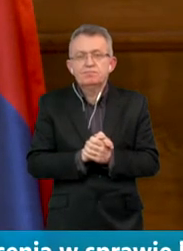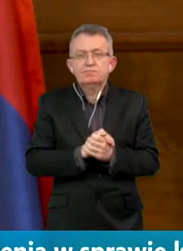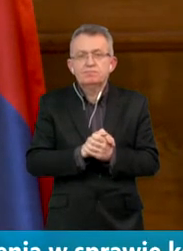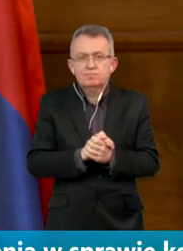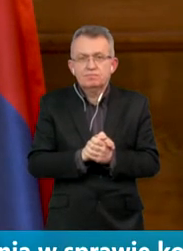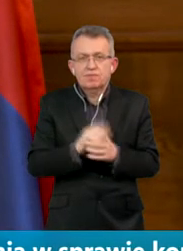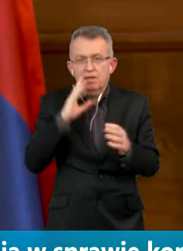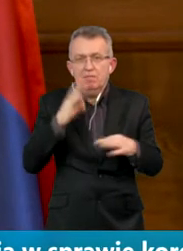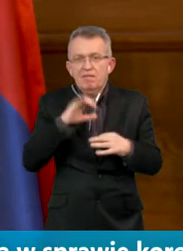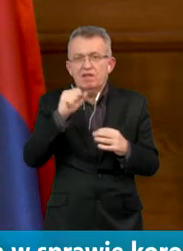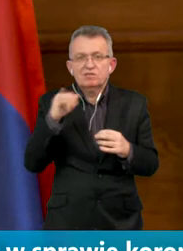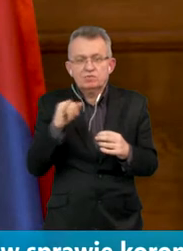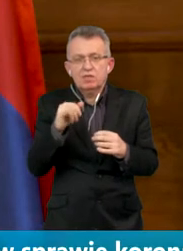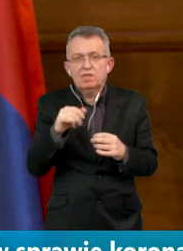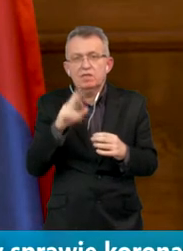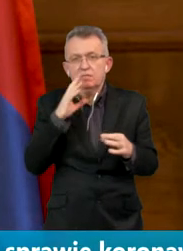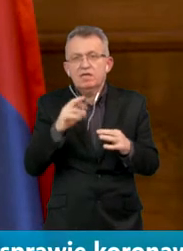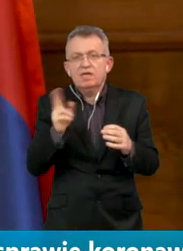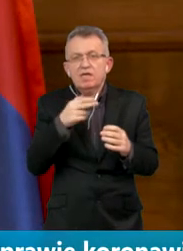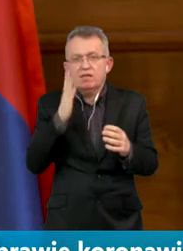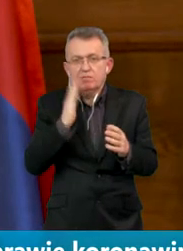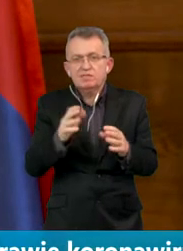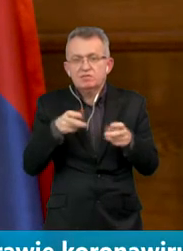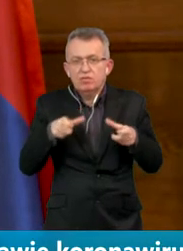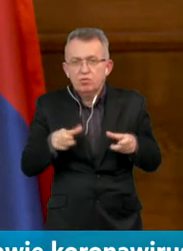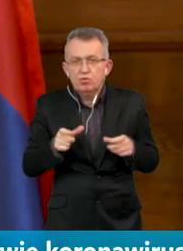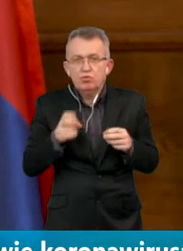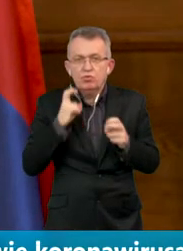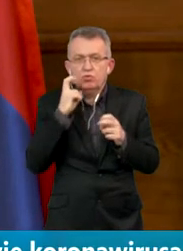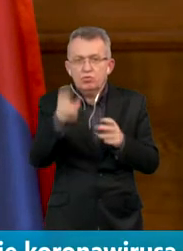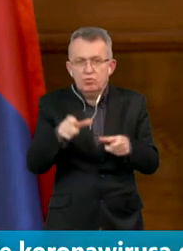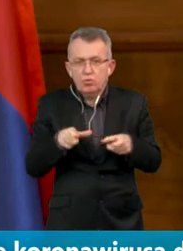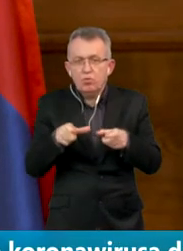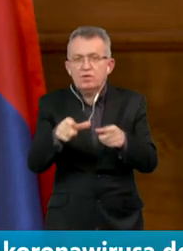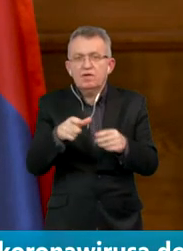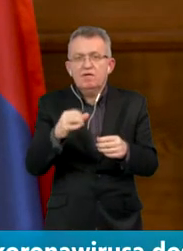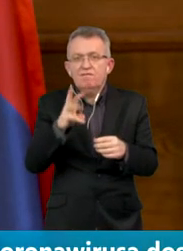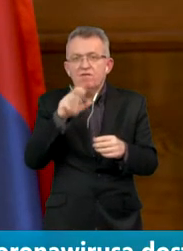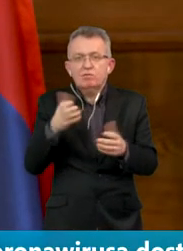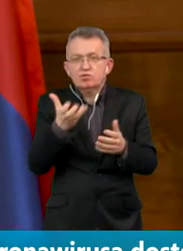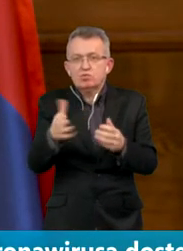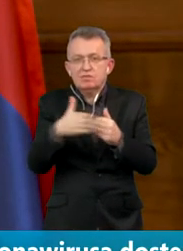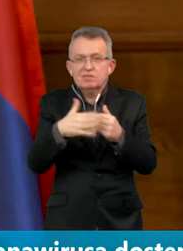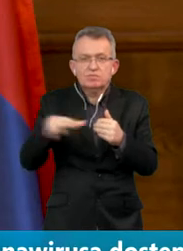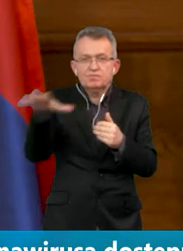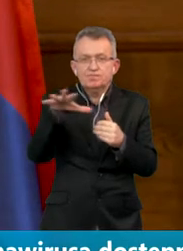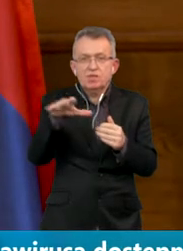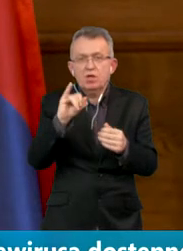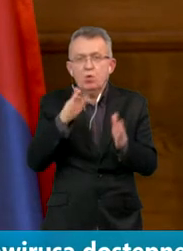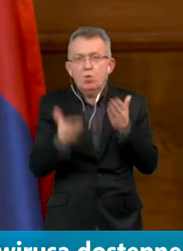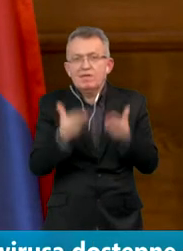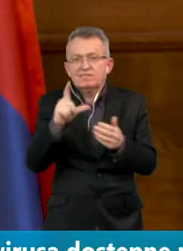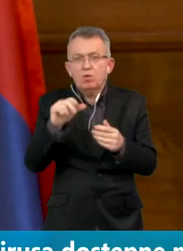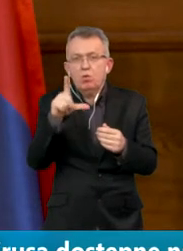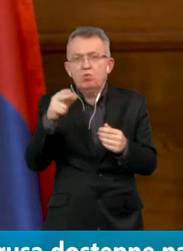Pan Andrzej. Panie Piotrze, kiedy rozpocznie się remont torowiska na Wałach Chrobrego, Goleńczynej Przystoczni Szczecińskiej oraz Lubeckiego